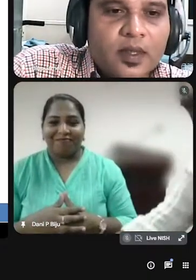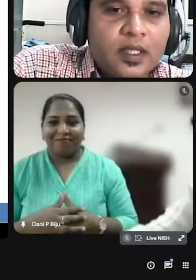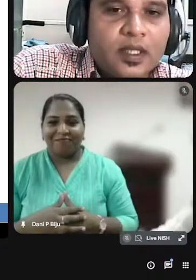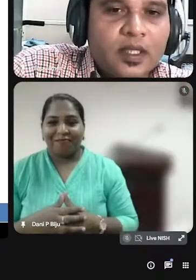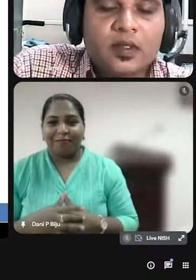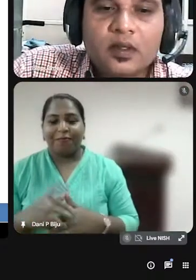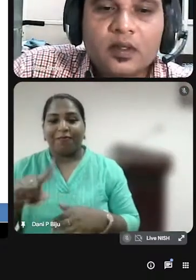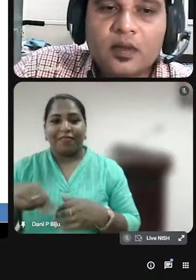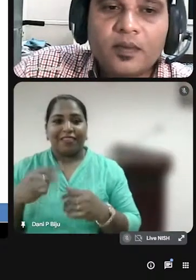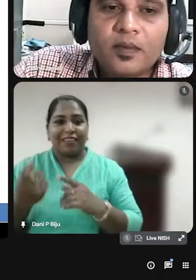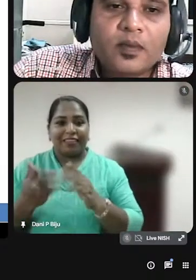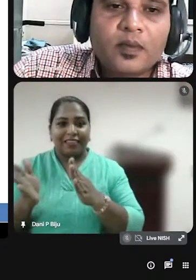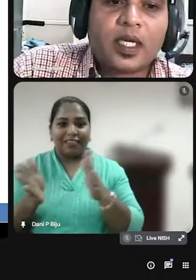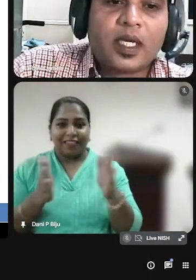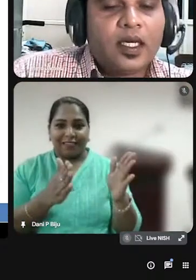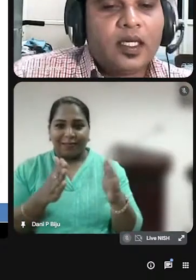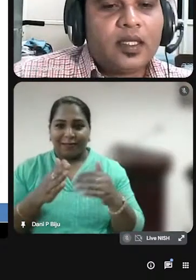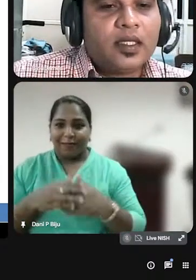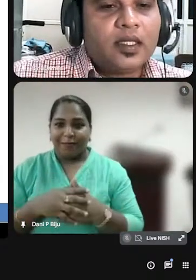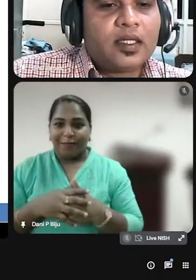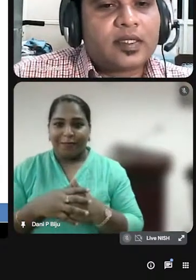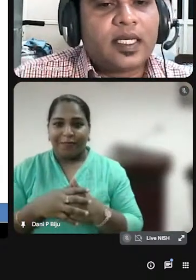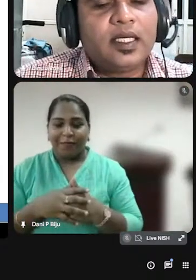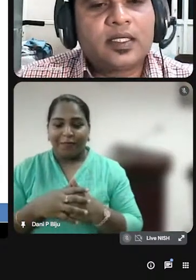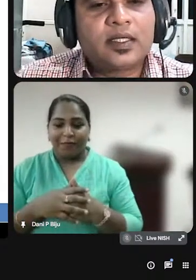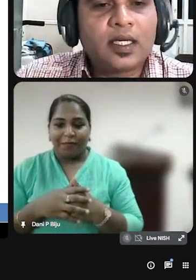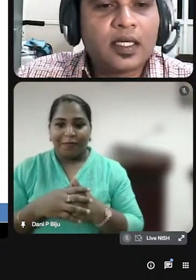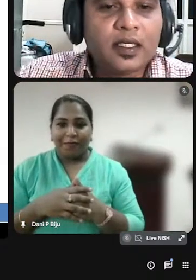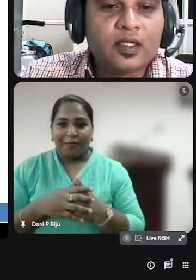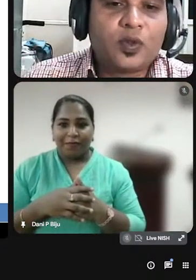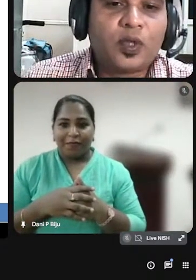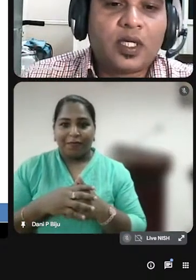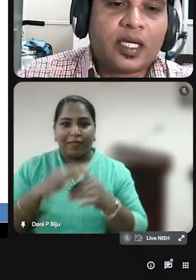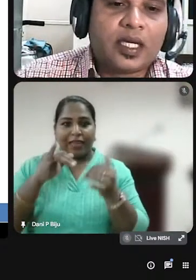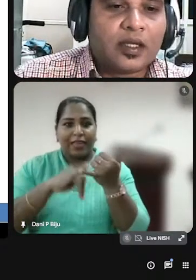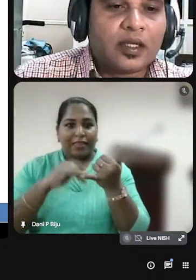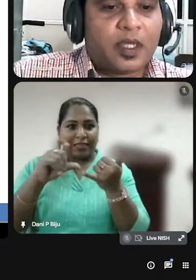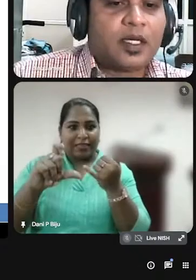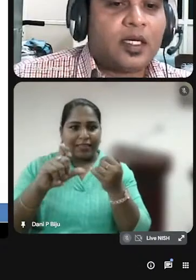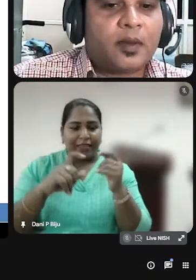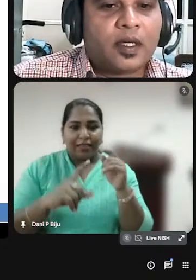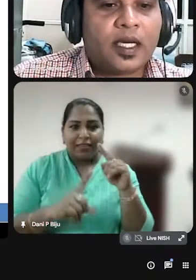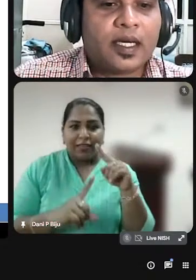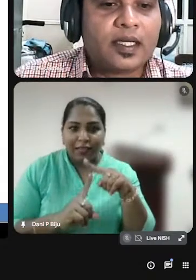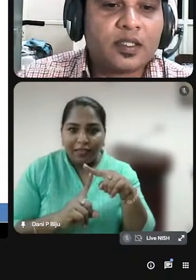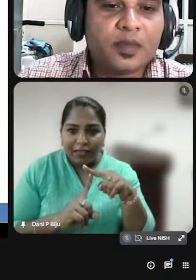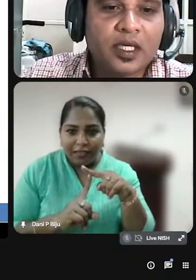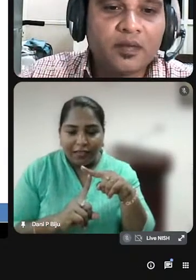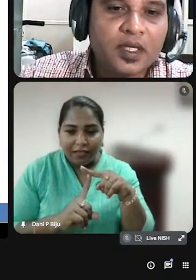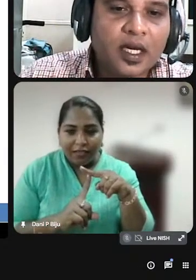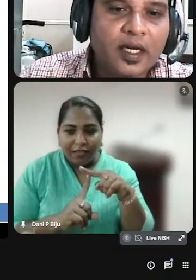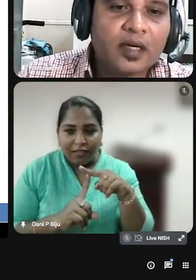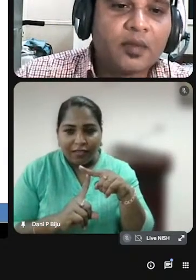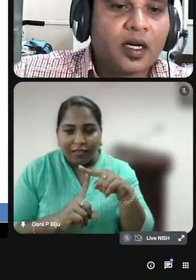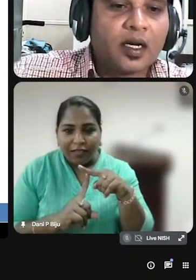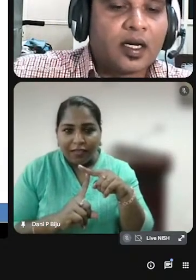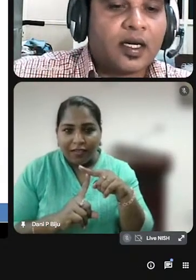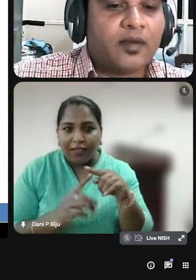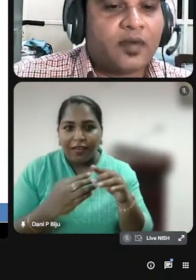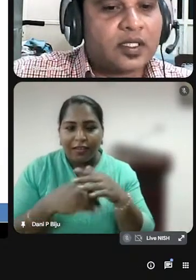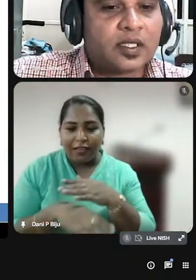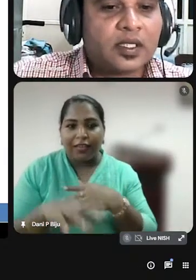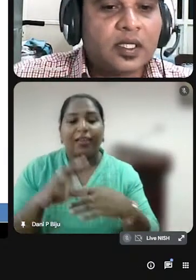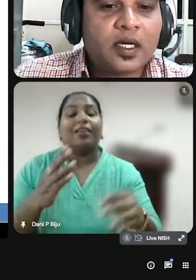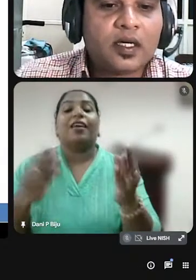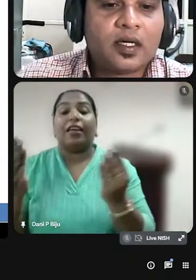നെക്സ്റ്റ് സ്ലൈഡ് പ്ലീസ്. ഓക്കെ, ഇത് ശ്രീചിത്ര ഇൻസ്റ്റിറ്റ്യൂട്ടിൽ നടന്ന ഒരു പഠനമാണ്. ഏകദേശം 20,000